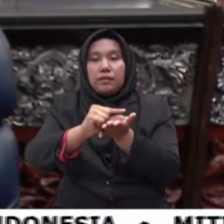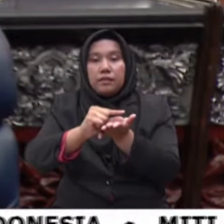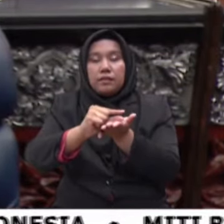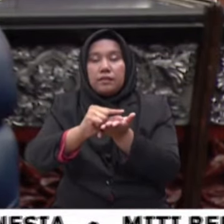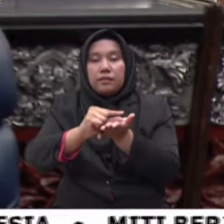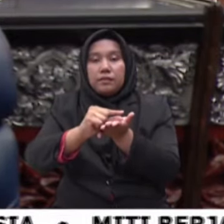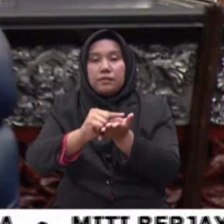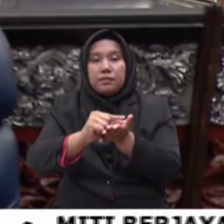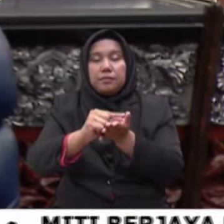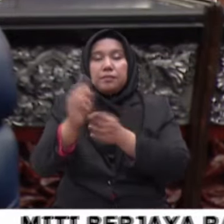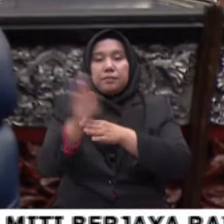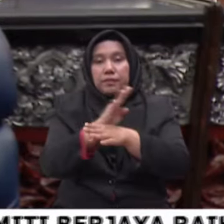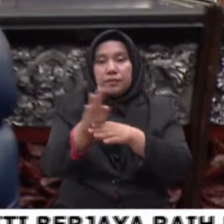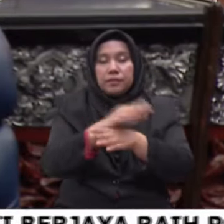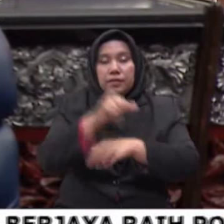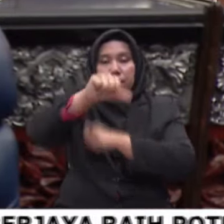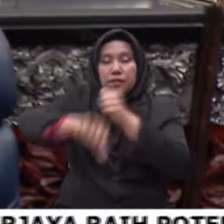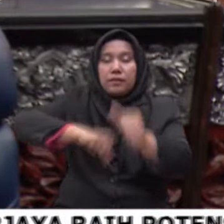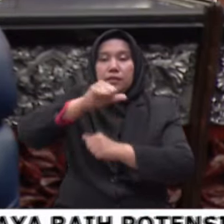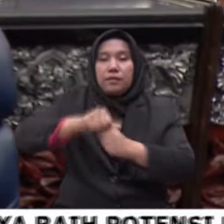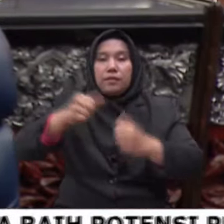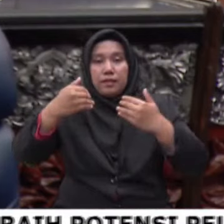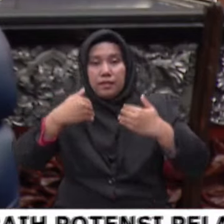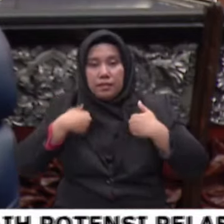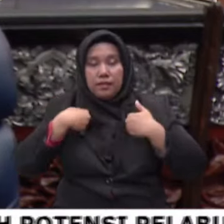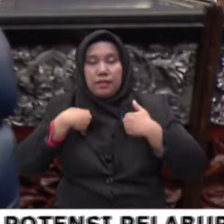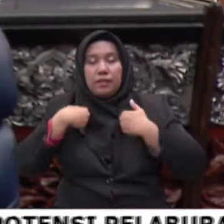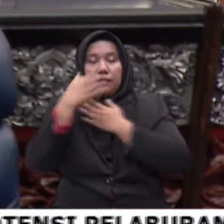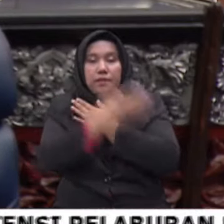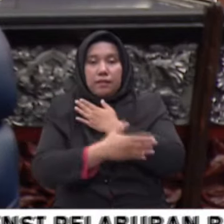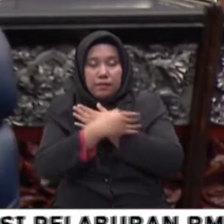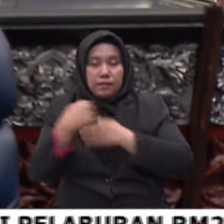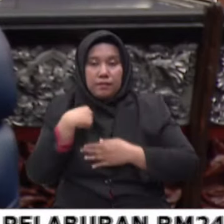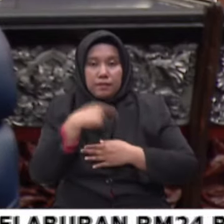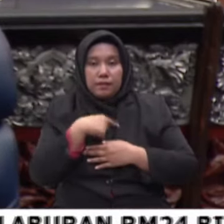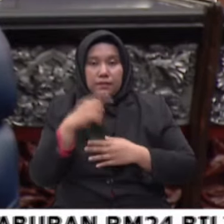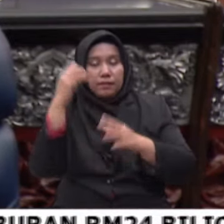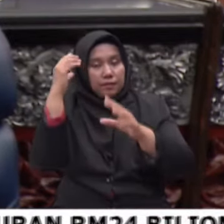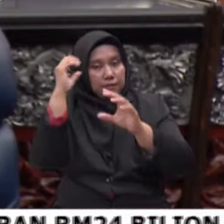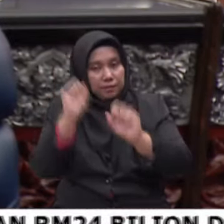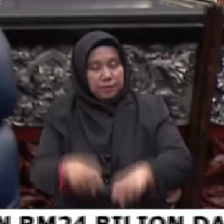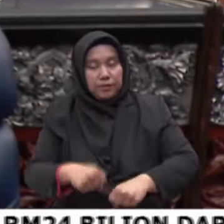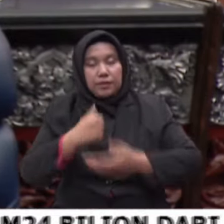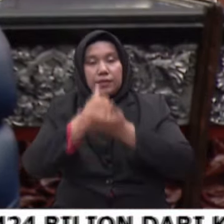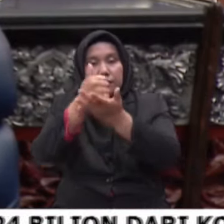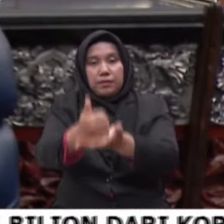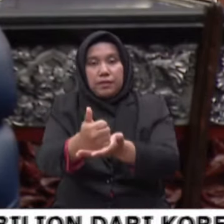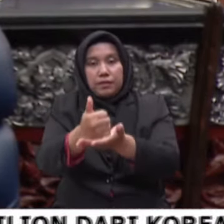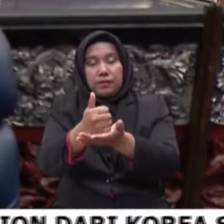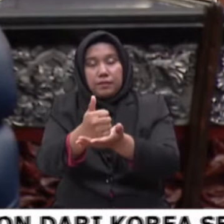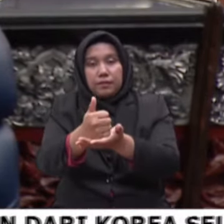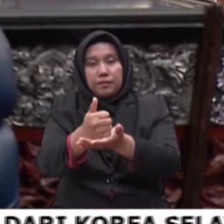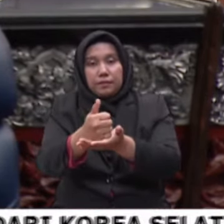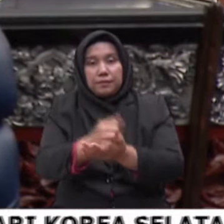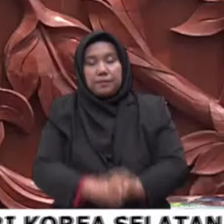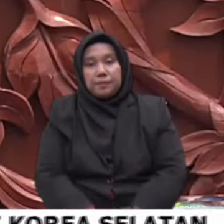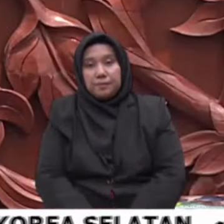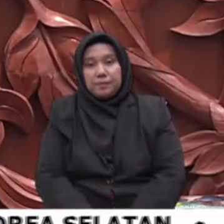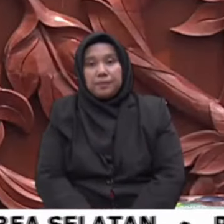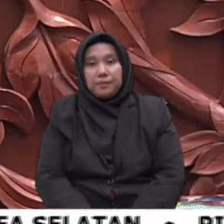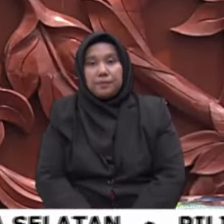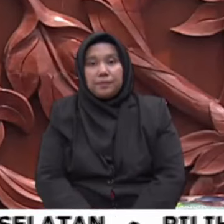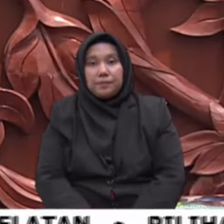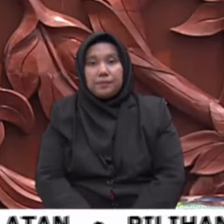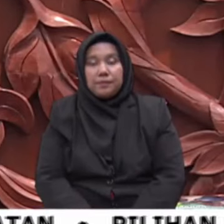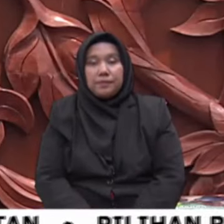perusahaan-perusahaan sosial yang ada di negara kita ini dapat di a bantu menteri ya sekarang